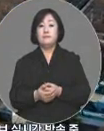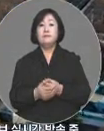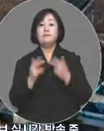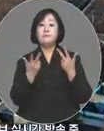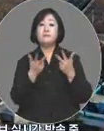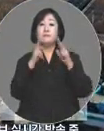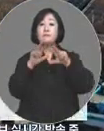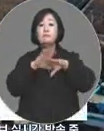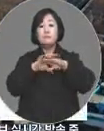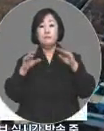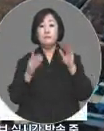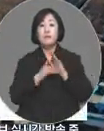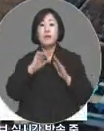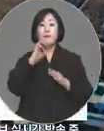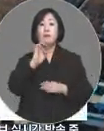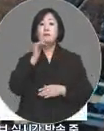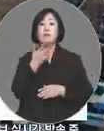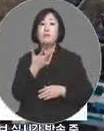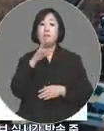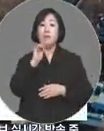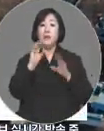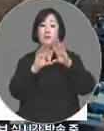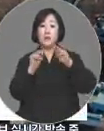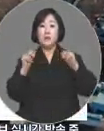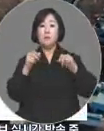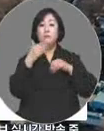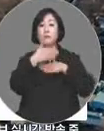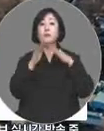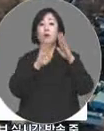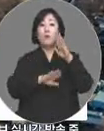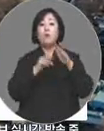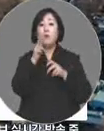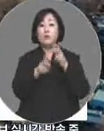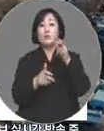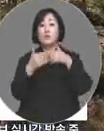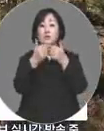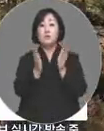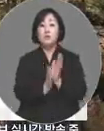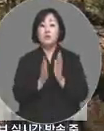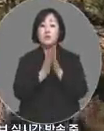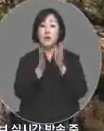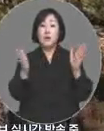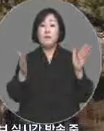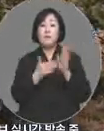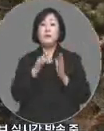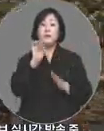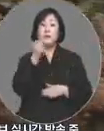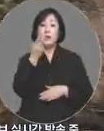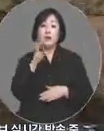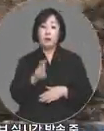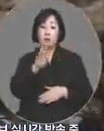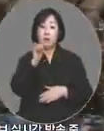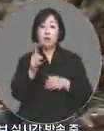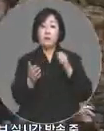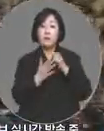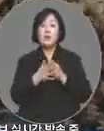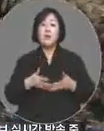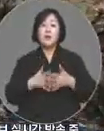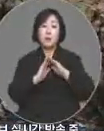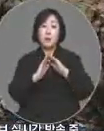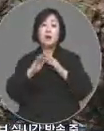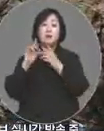공원에서 해제된 83만 제곱미터의 공공주택 단지 개발이 추진되던 야음지구. 개발이냐